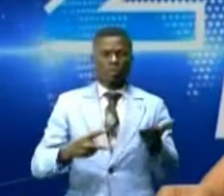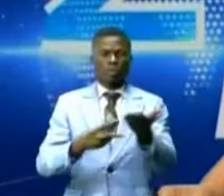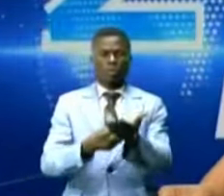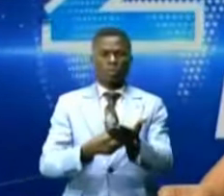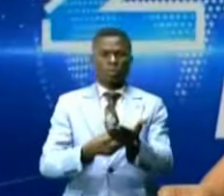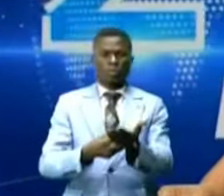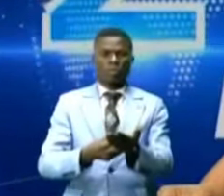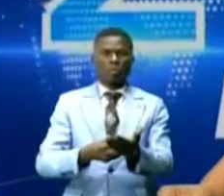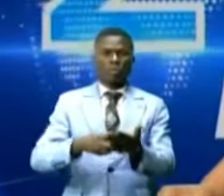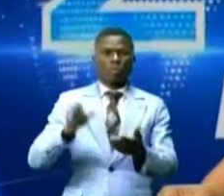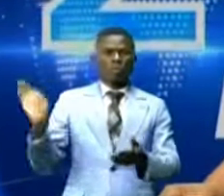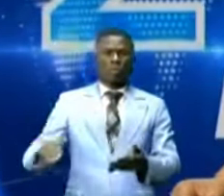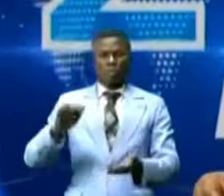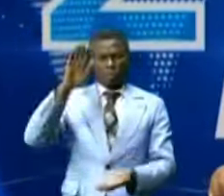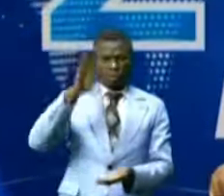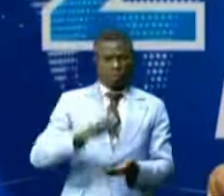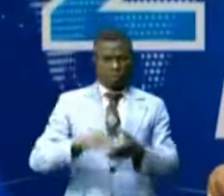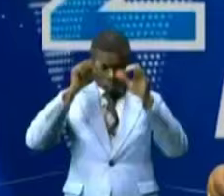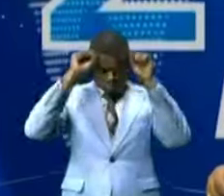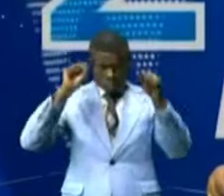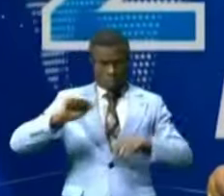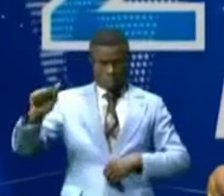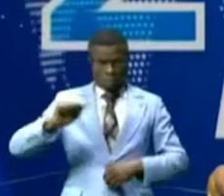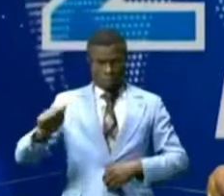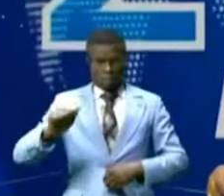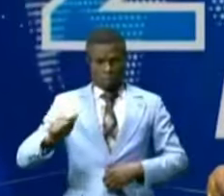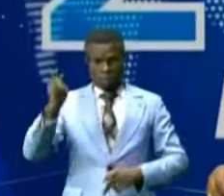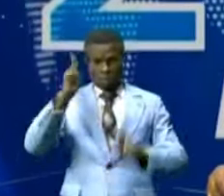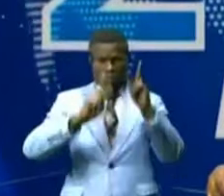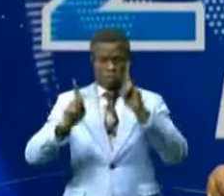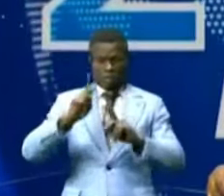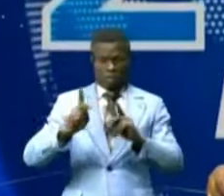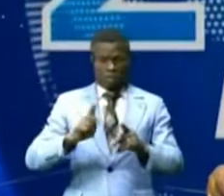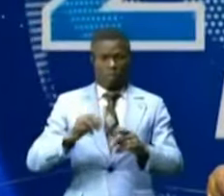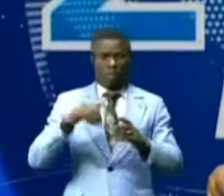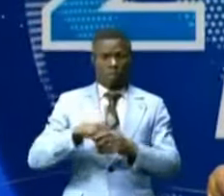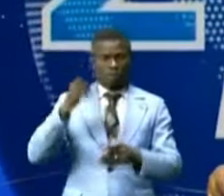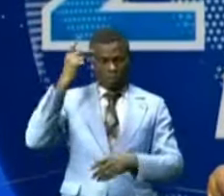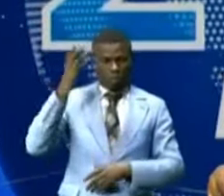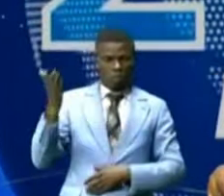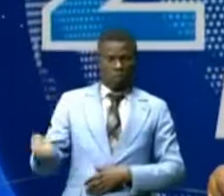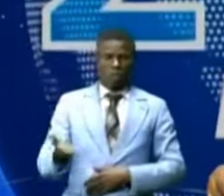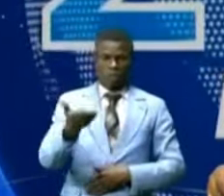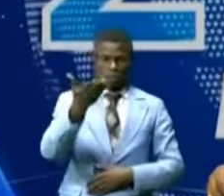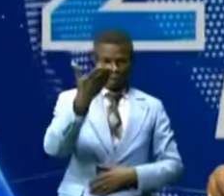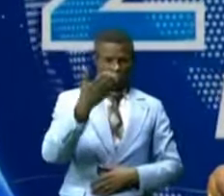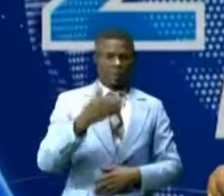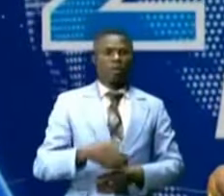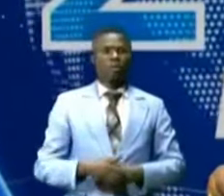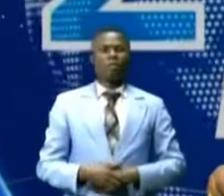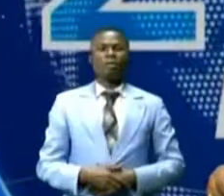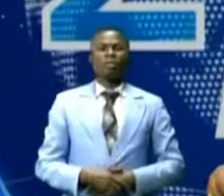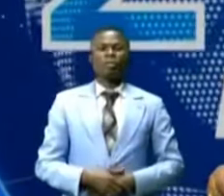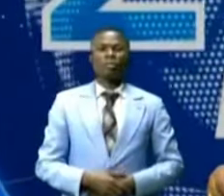transport a baissé. Le chef de l'État a été ovationné par la population dans ce coin de Kinshasa. Regardez.